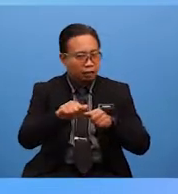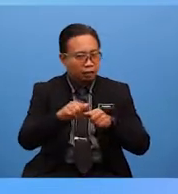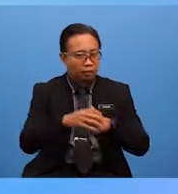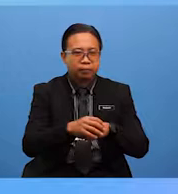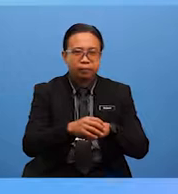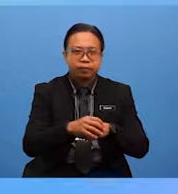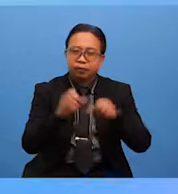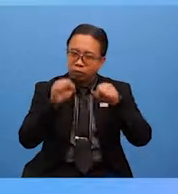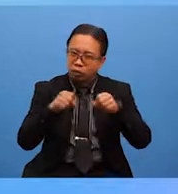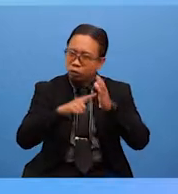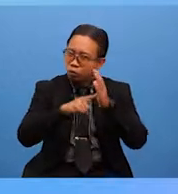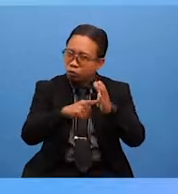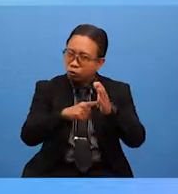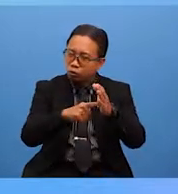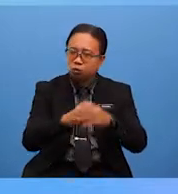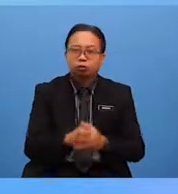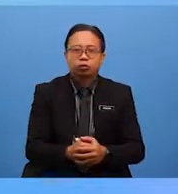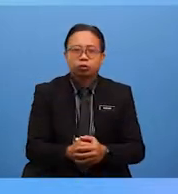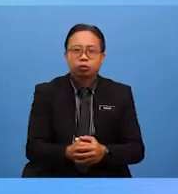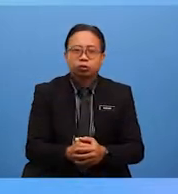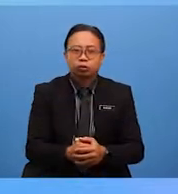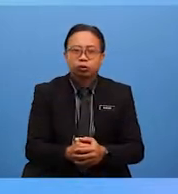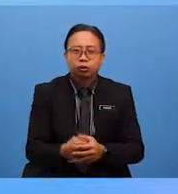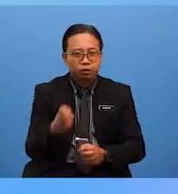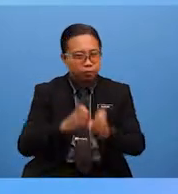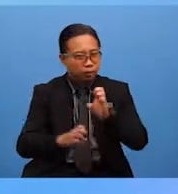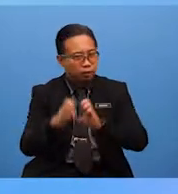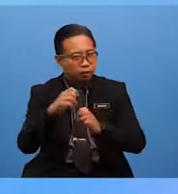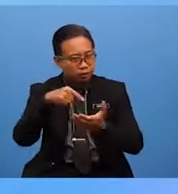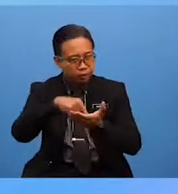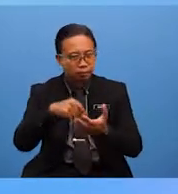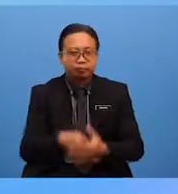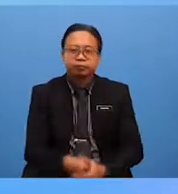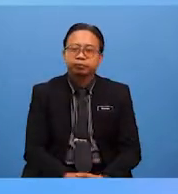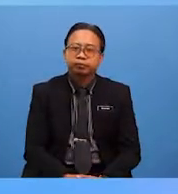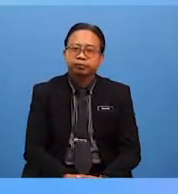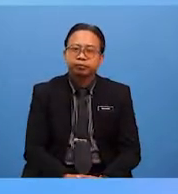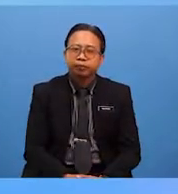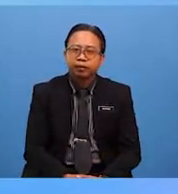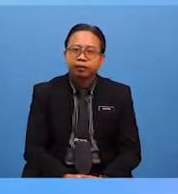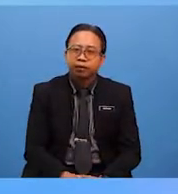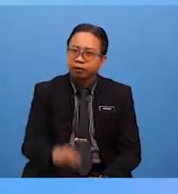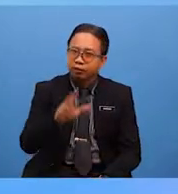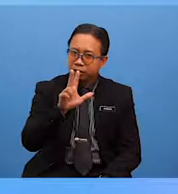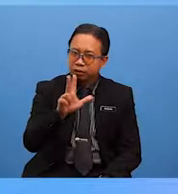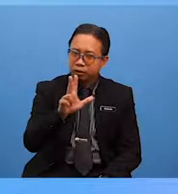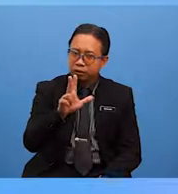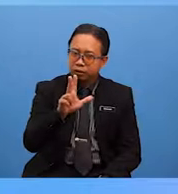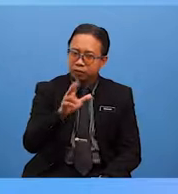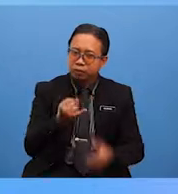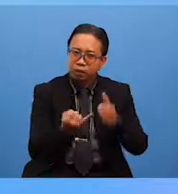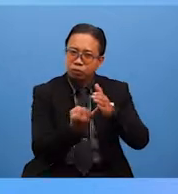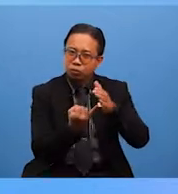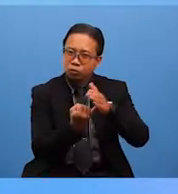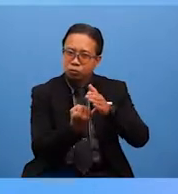boleh ditunjukkan melalui eksperimen mudah ini tiga paku tekan dilekatkan